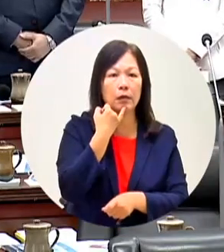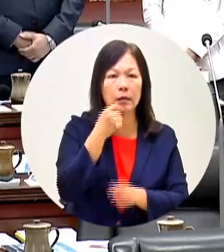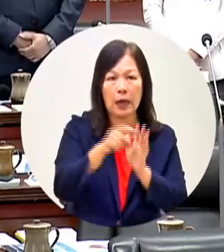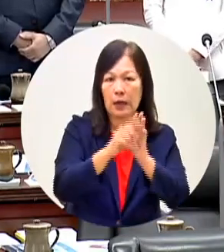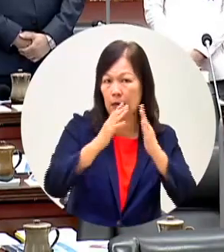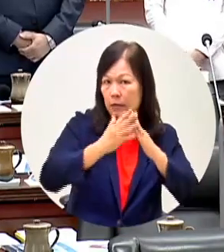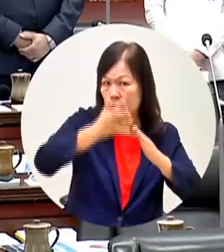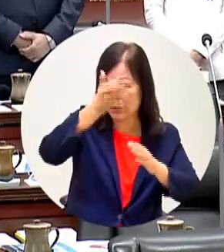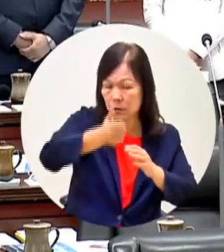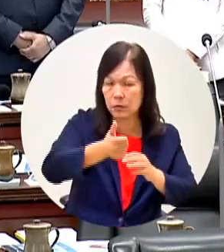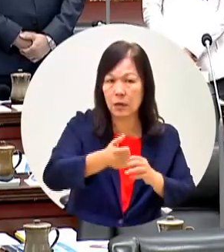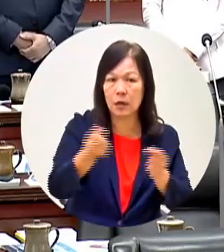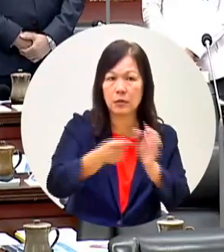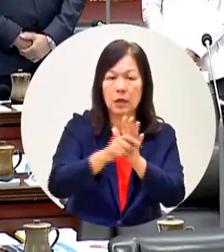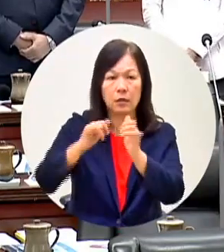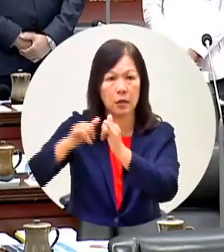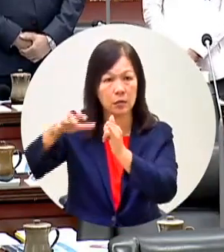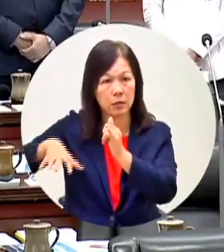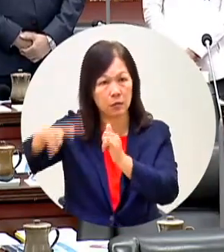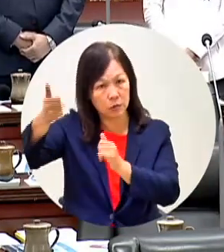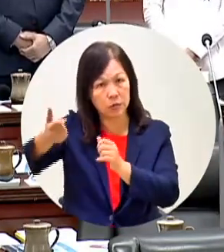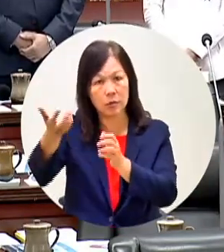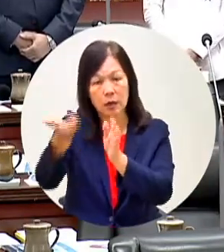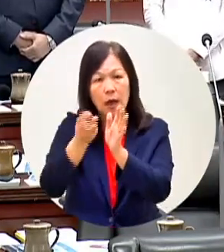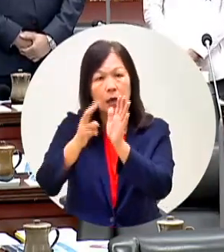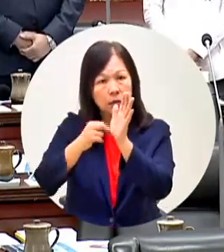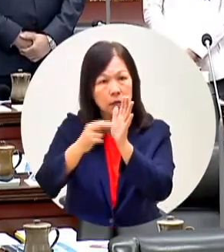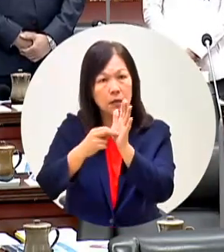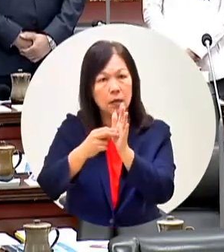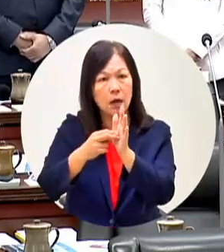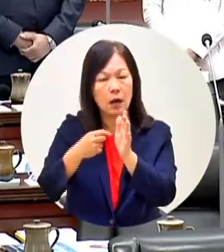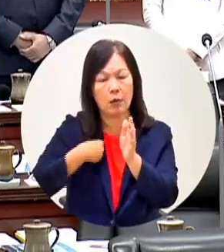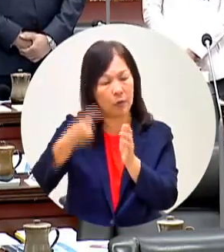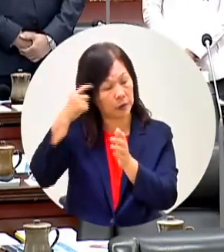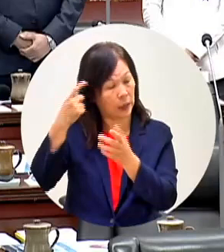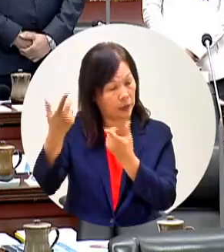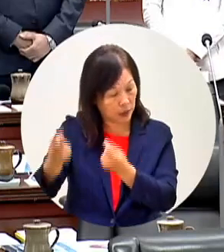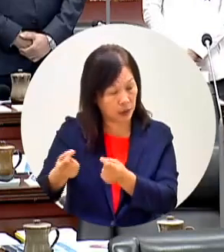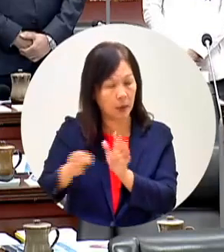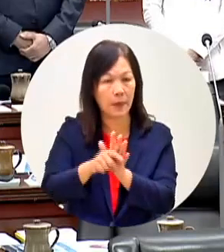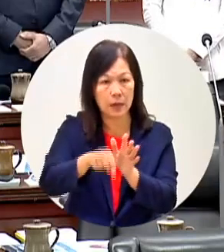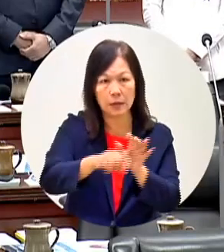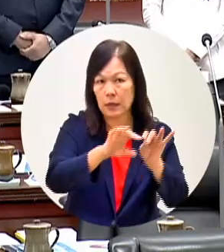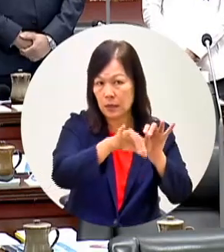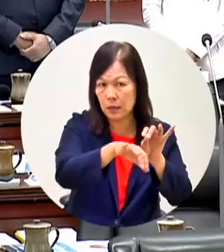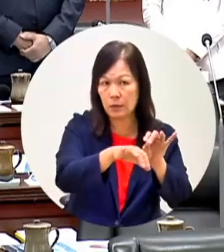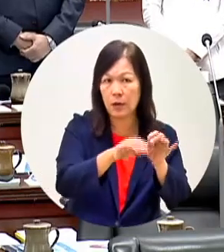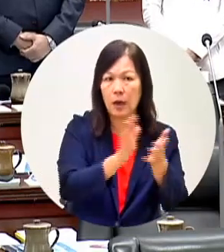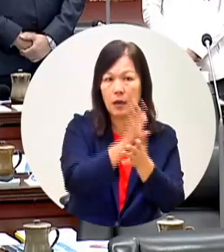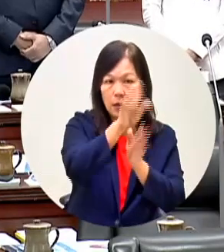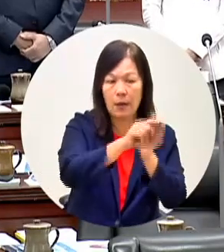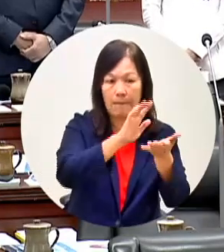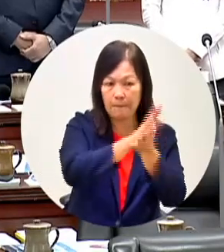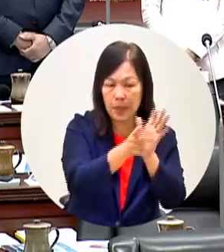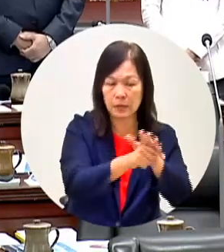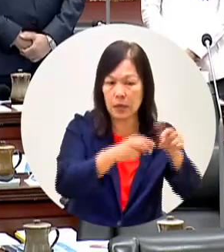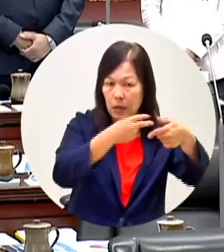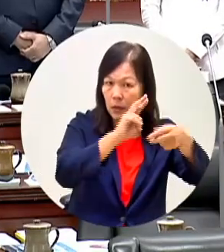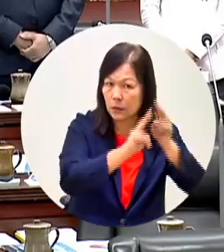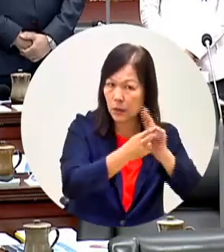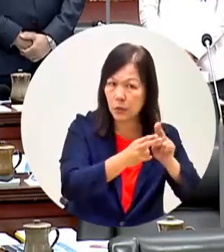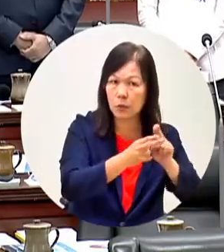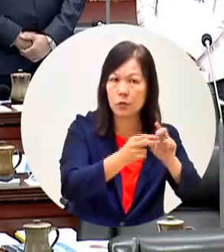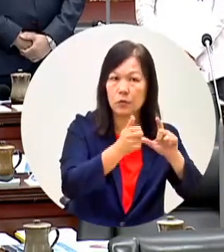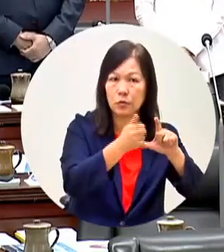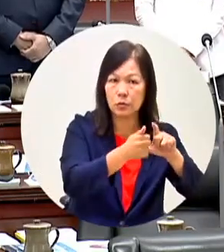仔报告的，跟我想的同款，把这个所在未来正做林务区，托老托婴